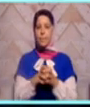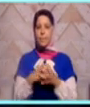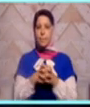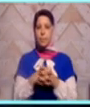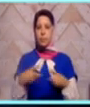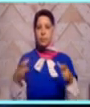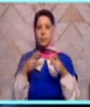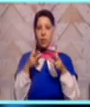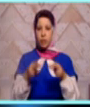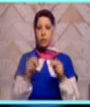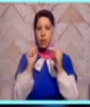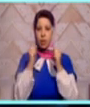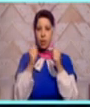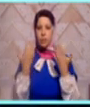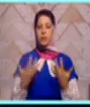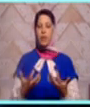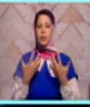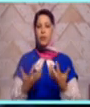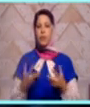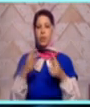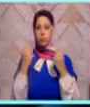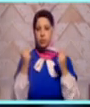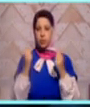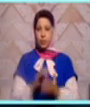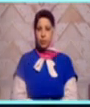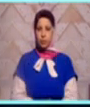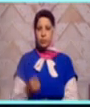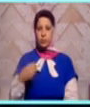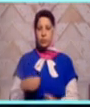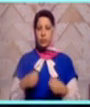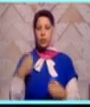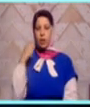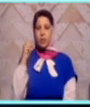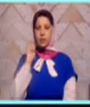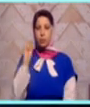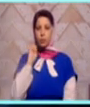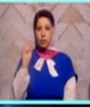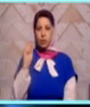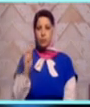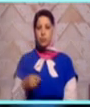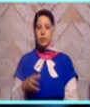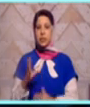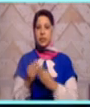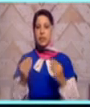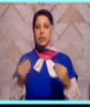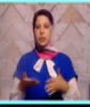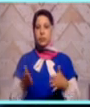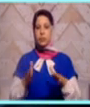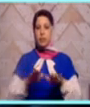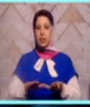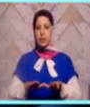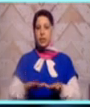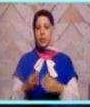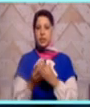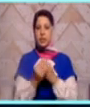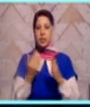وتخفيف الاحمال، يعني لوحظ ان هو زي ما رئيس مجلس الوزراء لوحظ في ايام الاجازات هناك تخفيض او عدم استهلاك